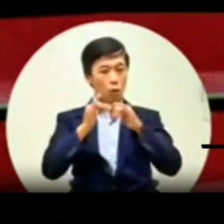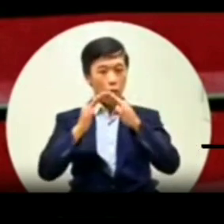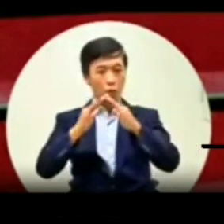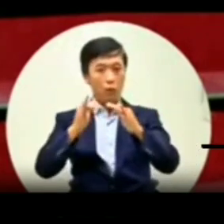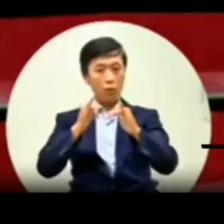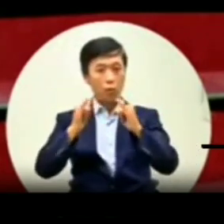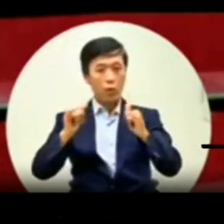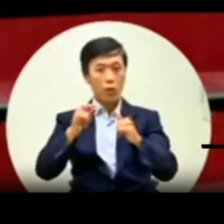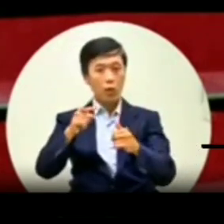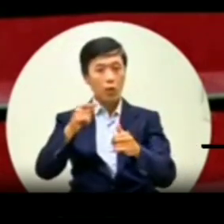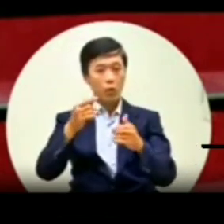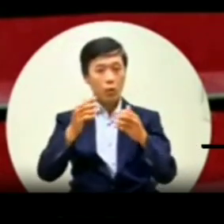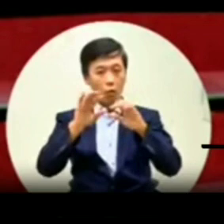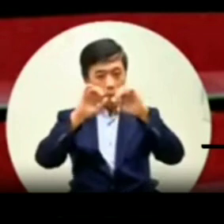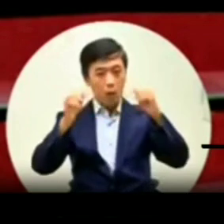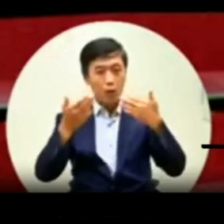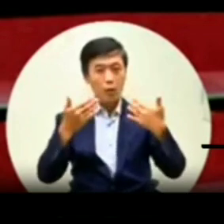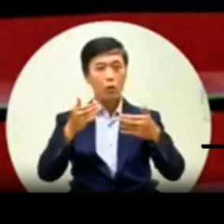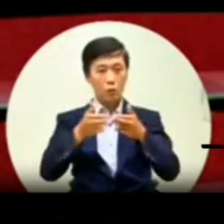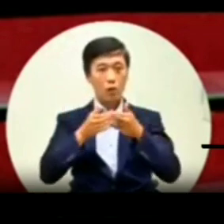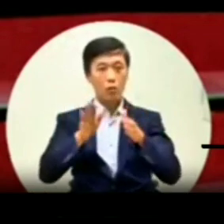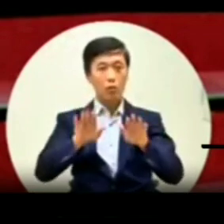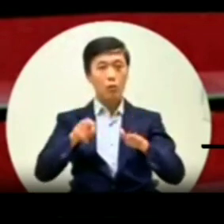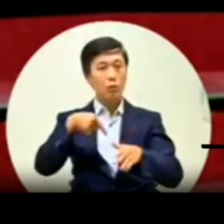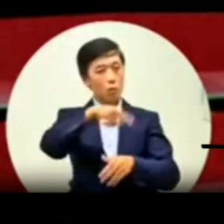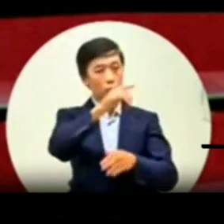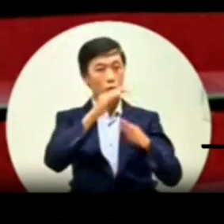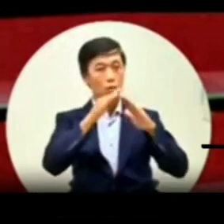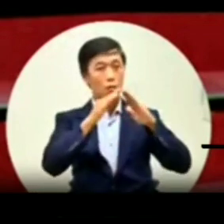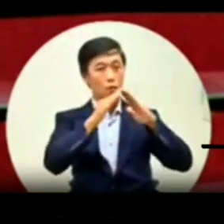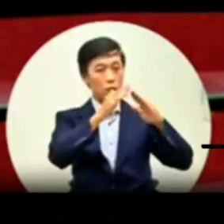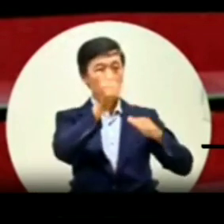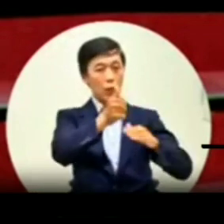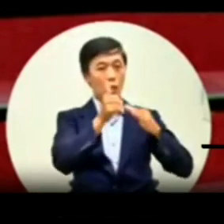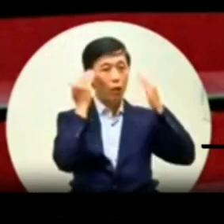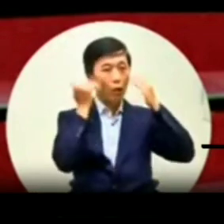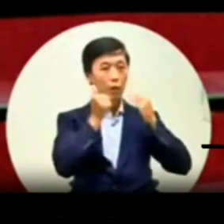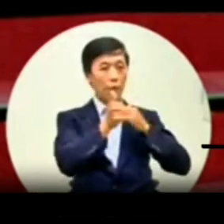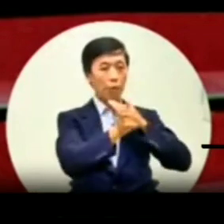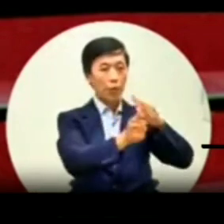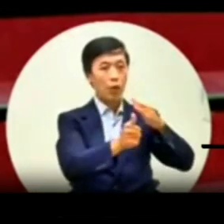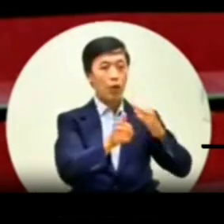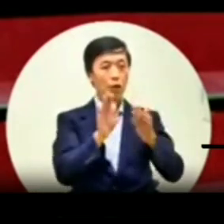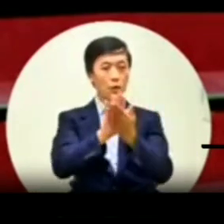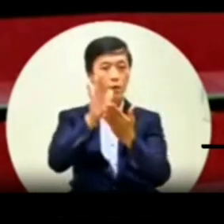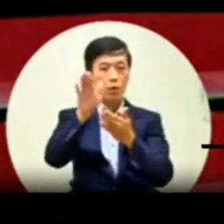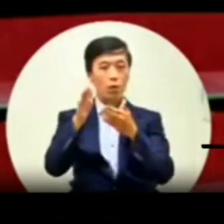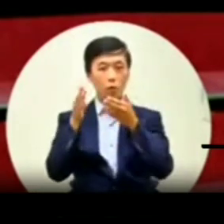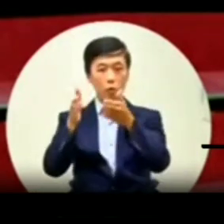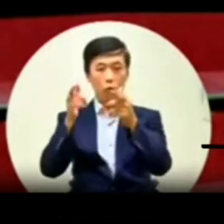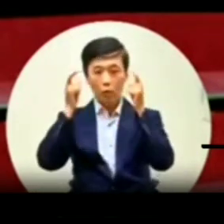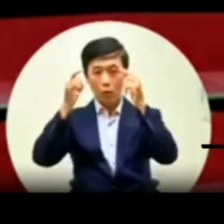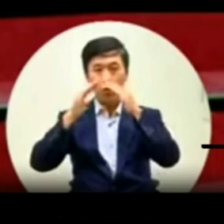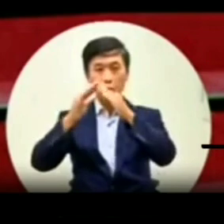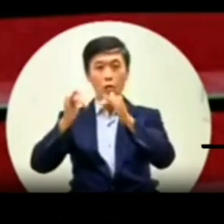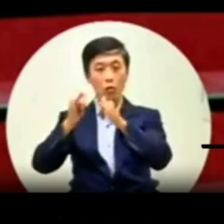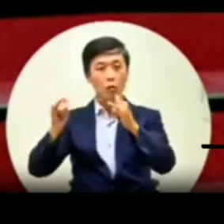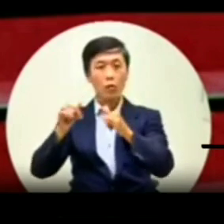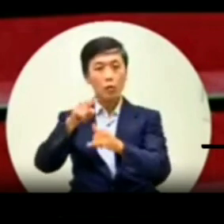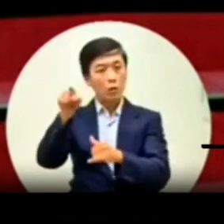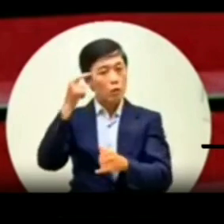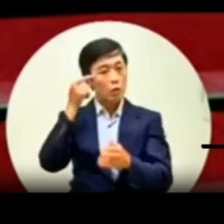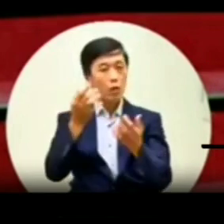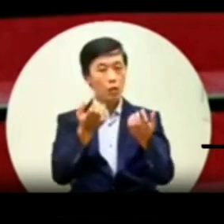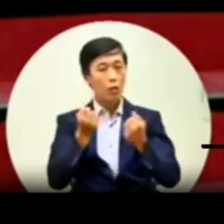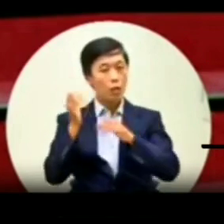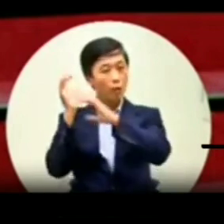是，今天如果你去罢韩了，然后呢，后续我们所要接受，高雄市民所要接受、所要